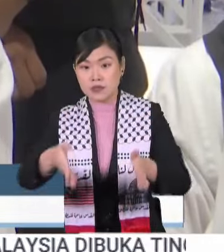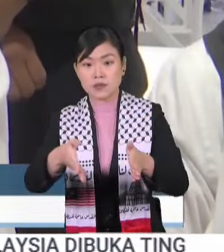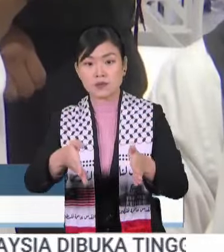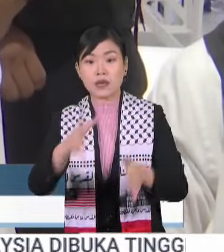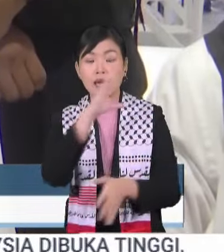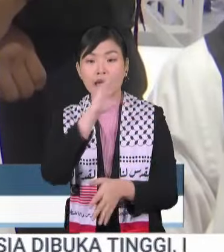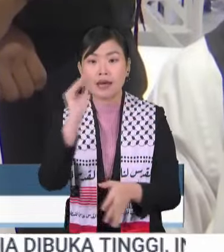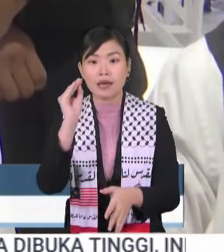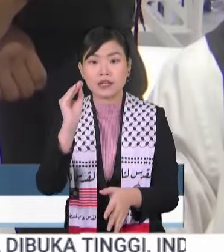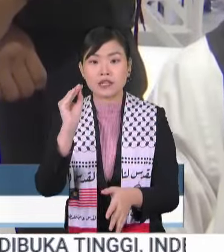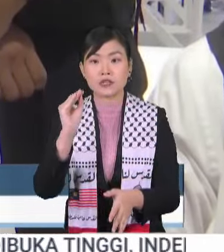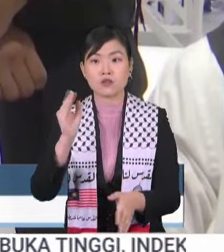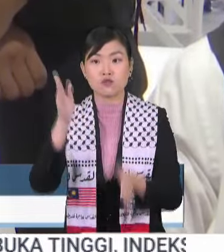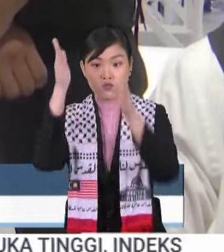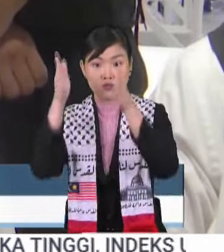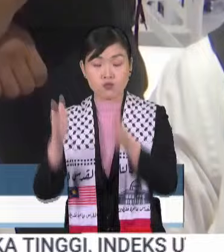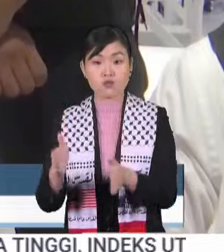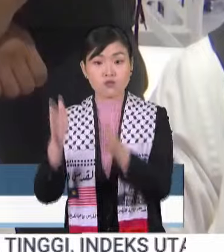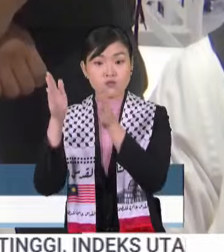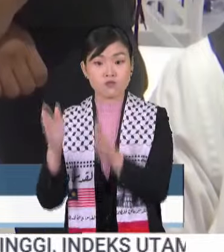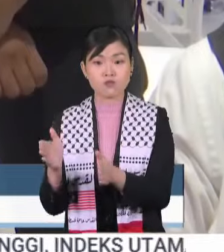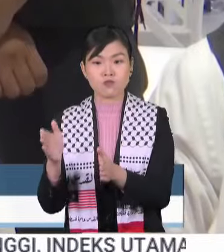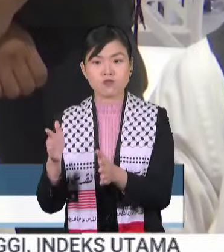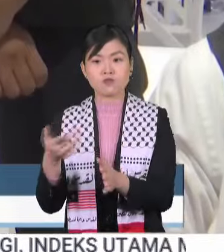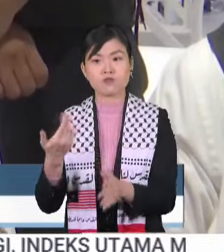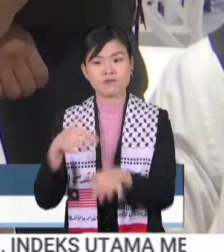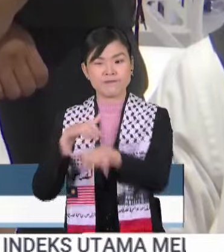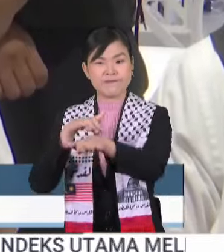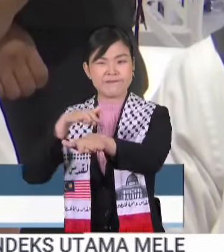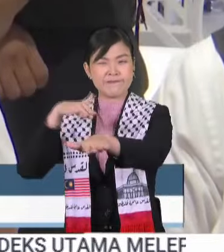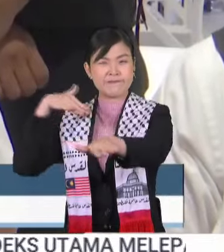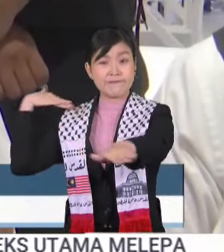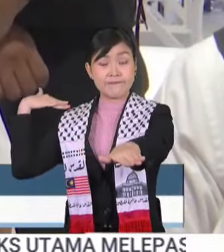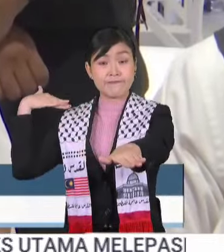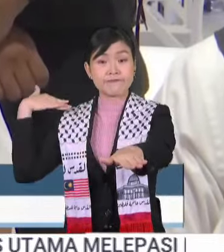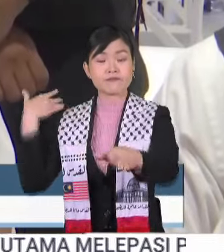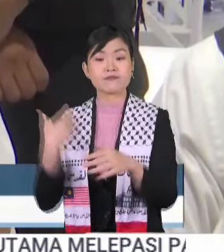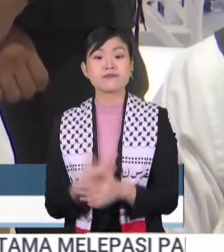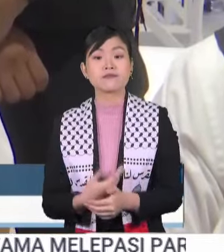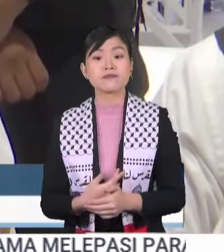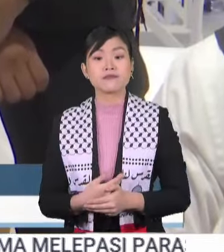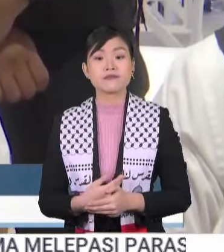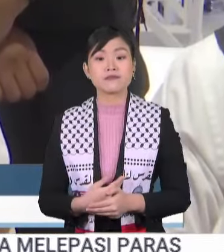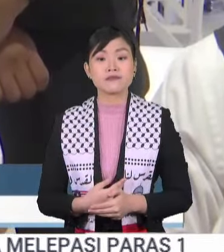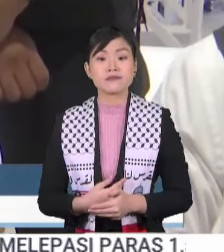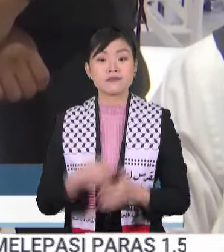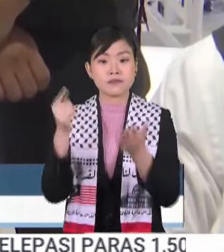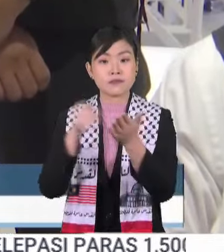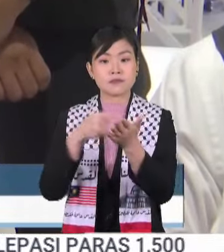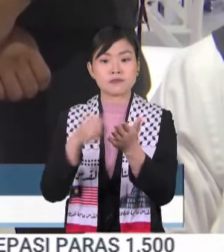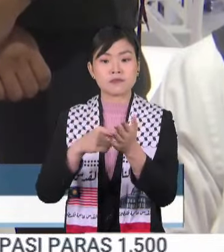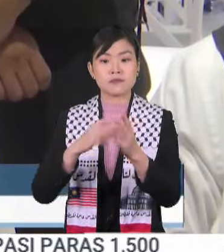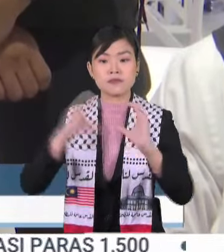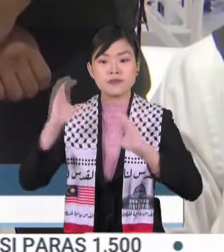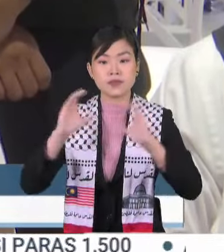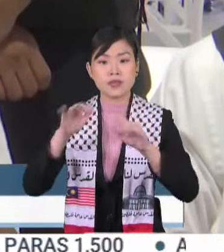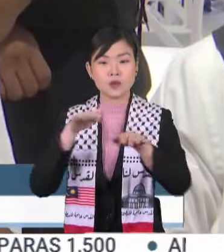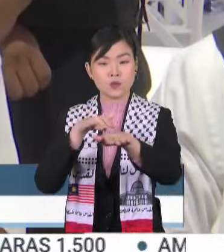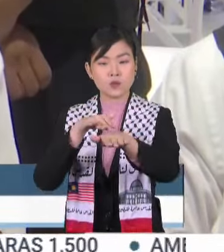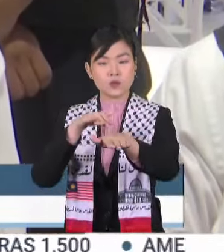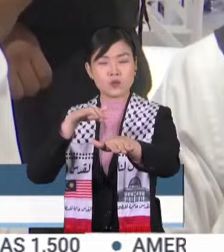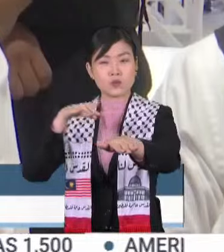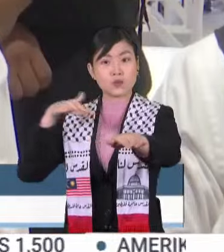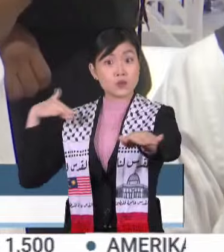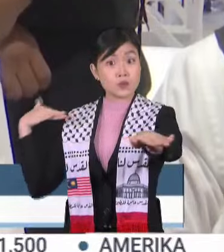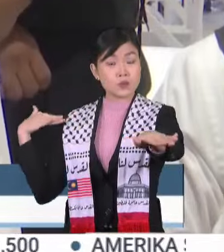orang awam especially congestion of the traffic kadang-kadang apa kereta tu bersusu-susun